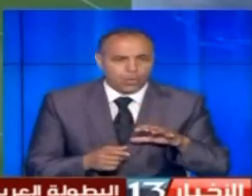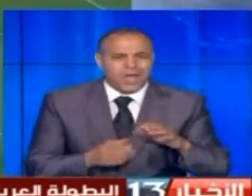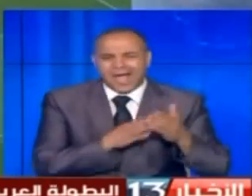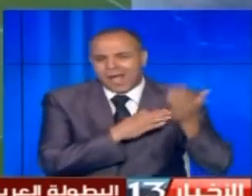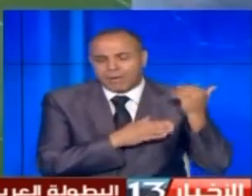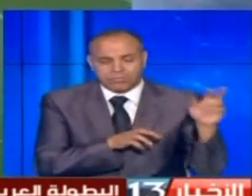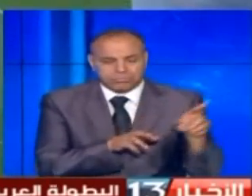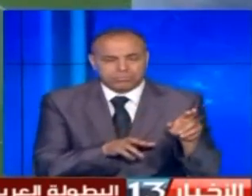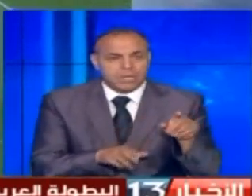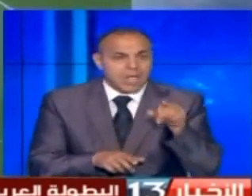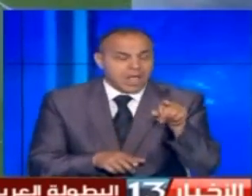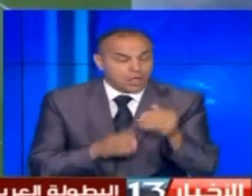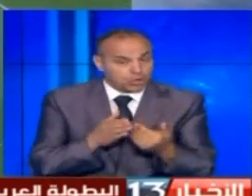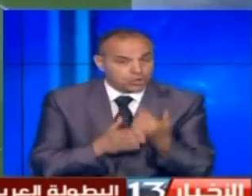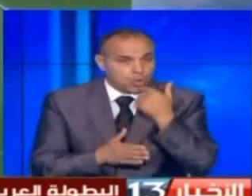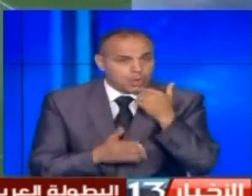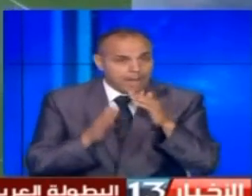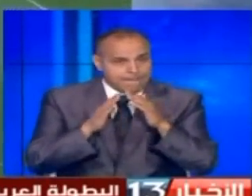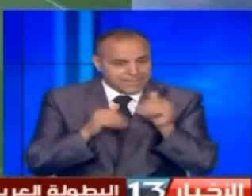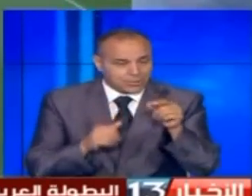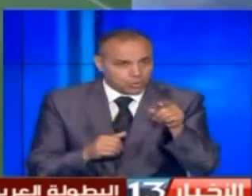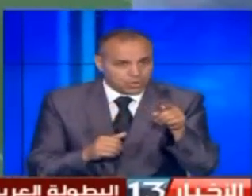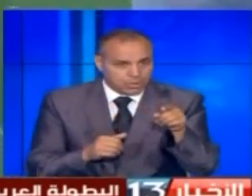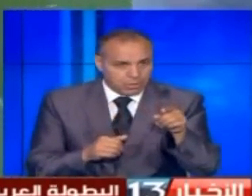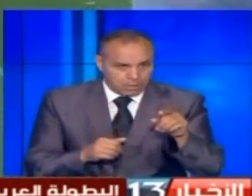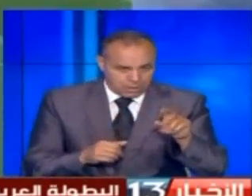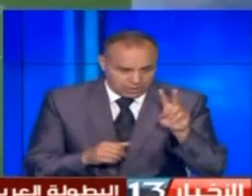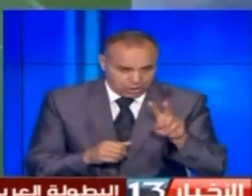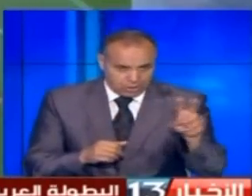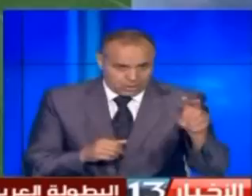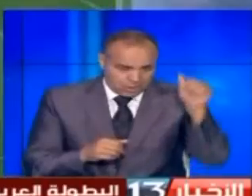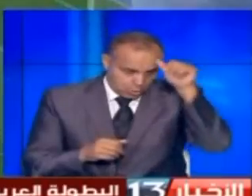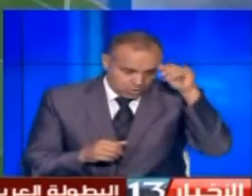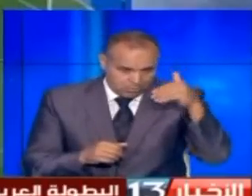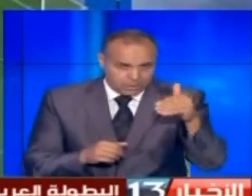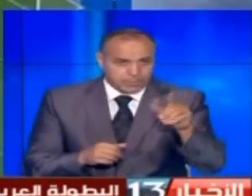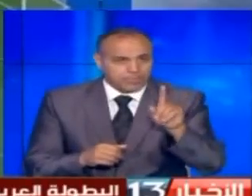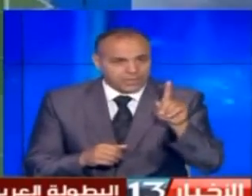القديمة. نسخة جديدة تتولى مصر استضافتها منذ 22 من جويلية الجاري